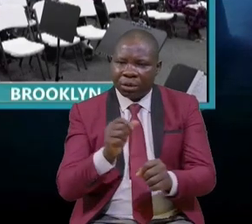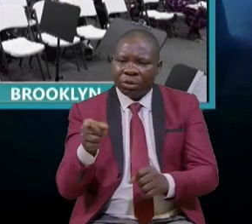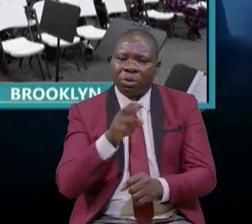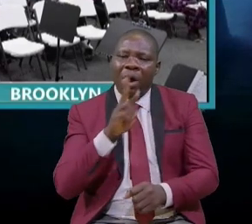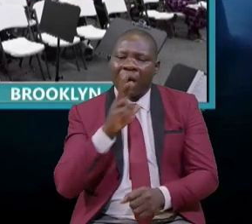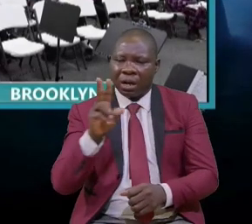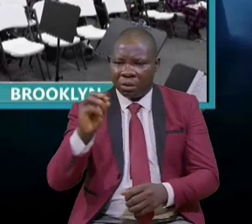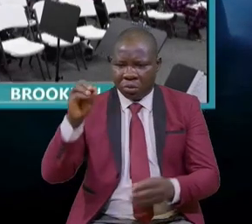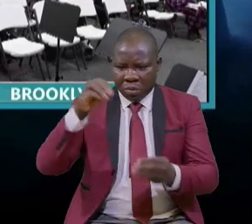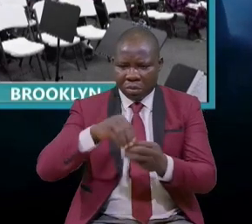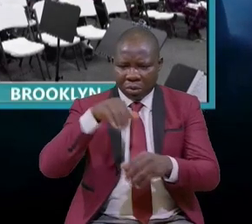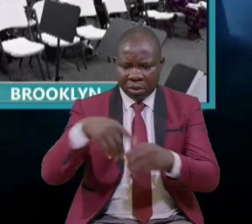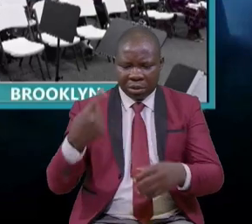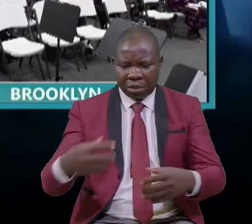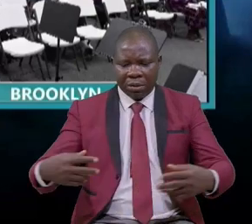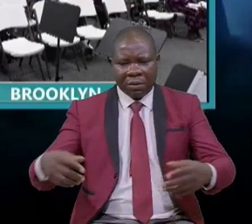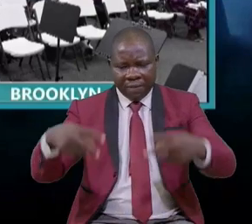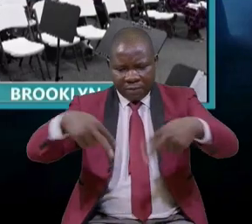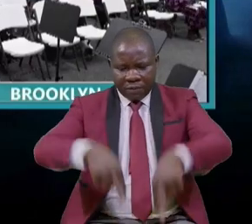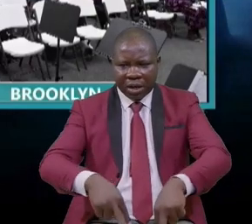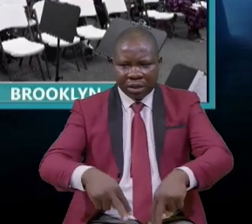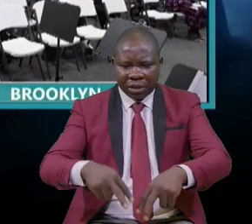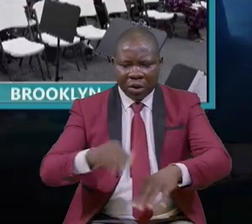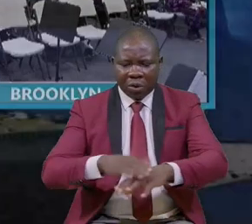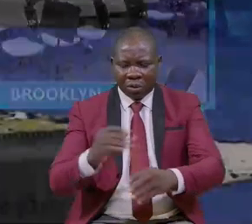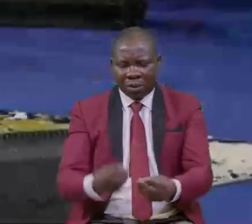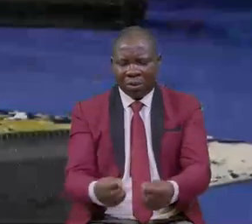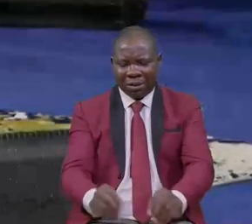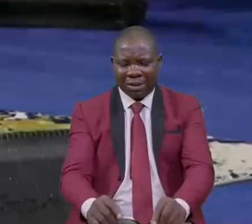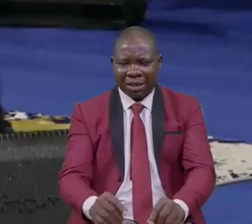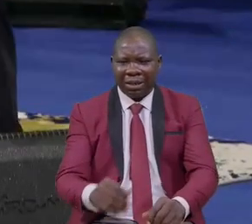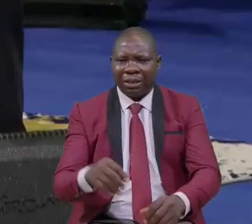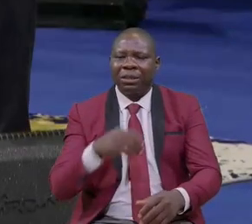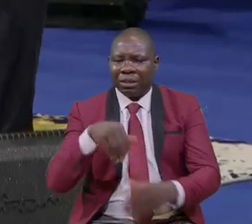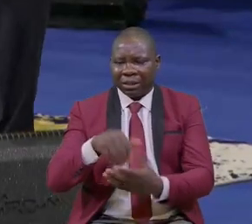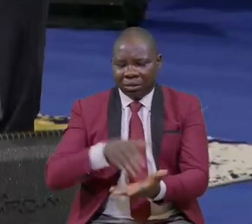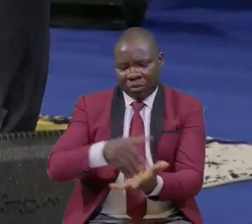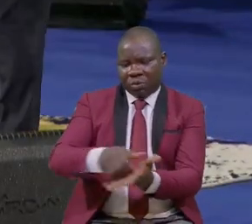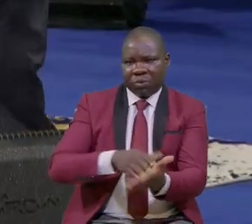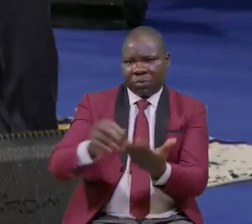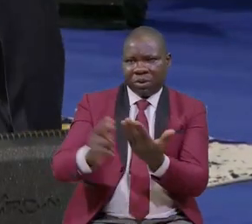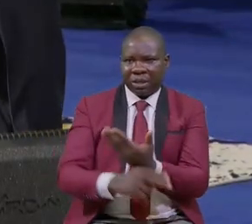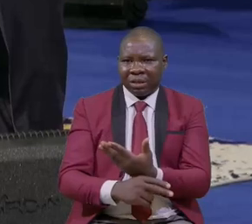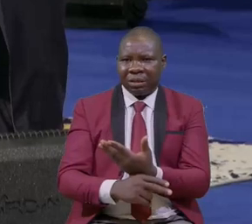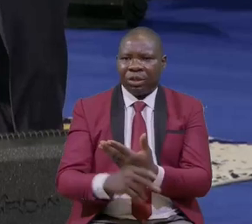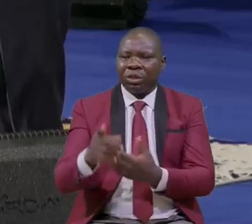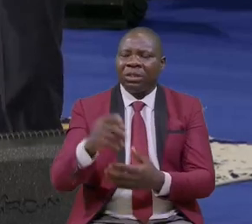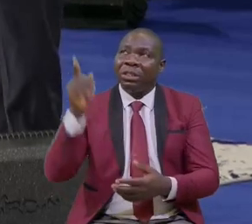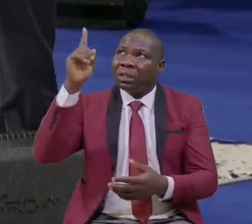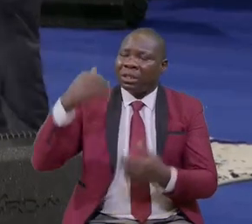par terre, vous n'êtes plus dans l'impotence et dans l'impuissance. Il nous a ressuscités.